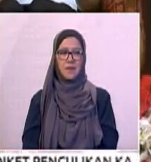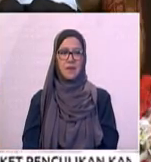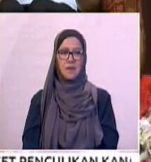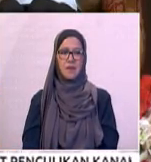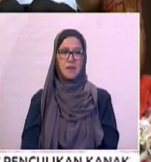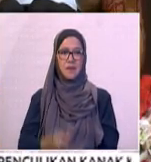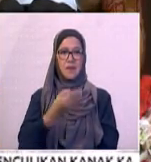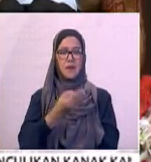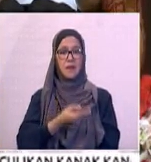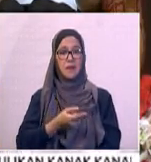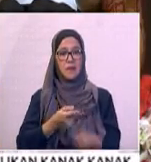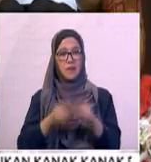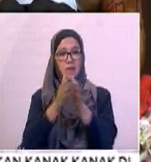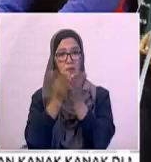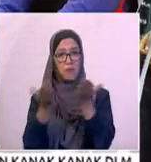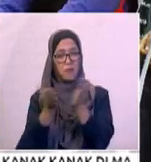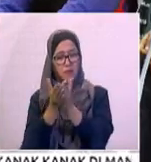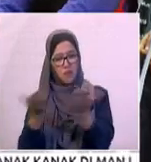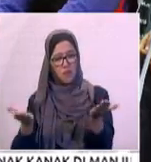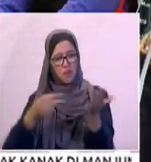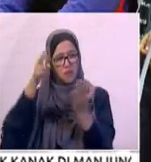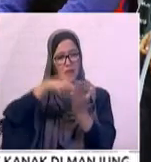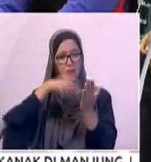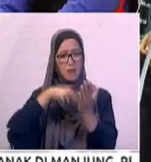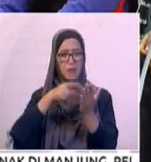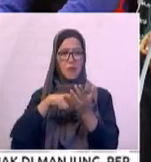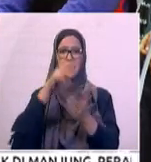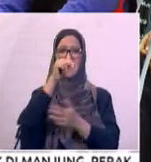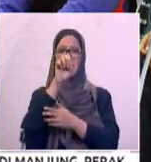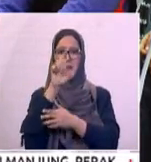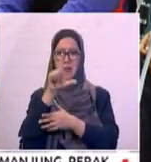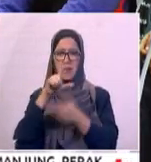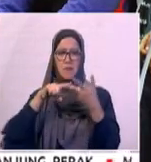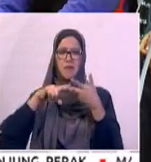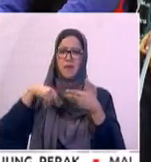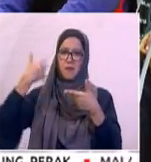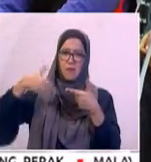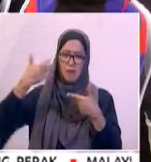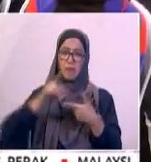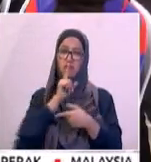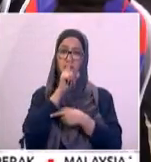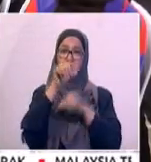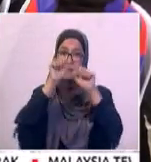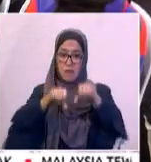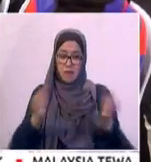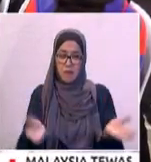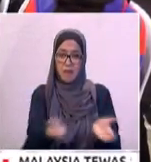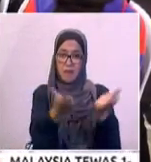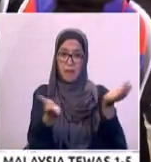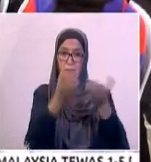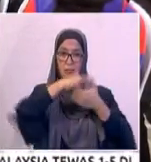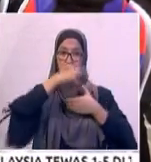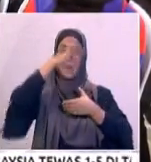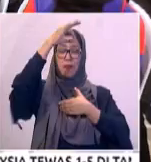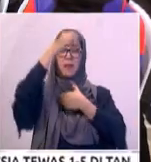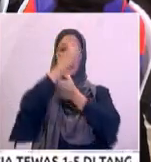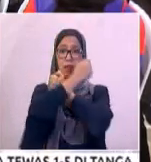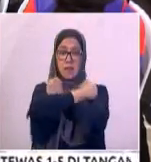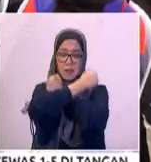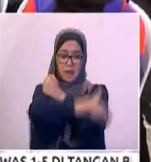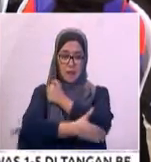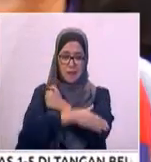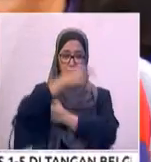Bahan bacaan seperti novel sejarah sememangnya dapat menyemarakkan semangat patriotik dalam kalangan anak